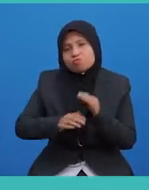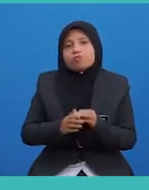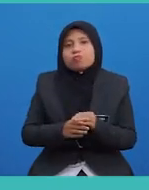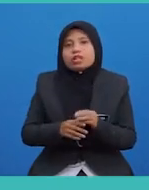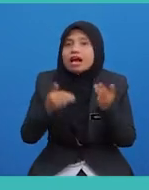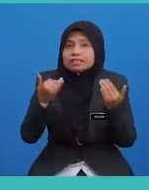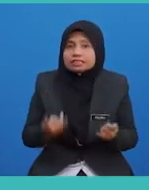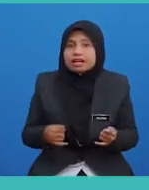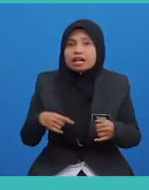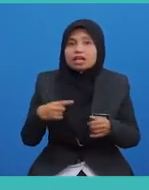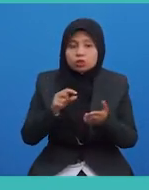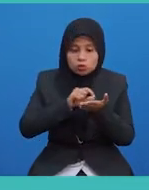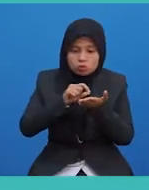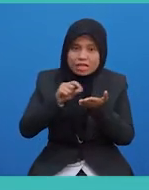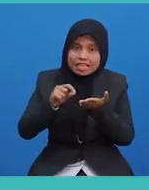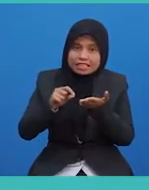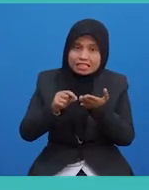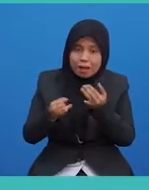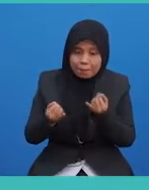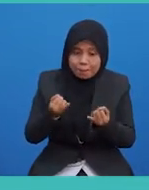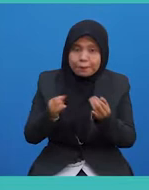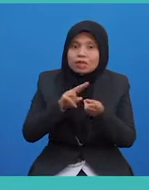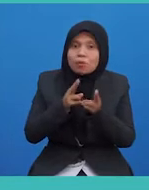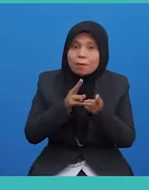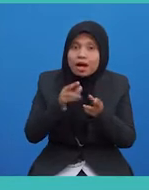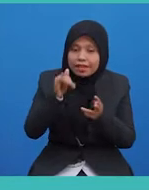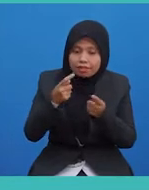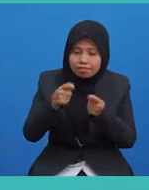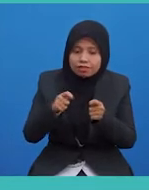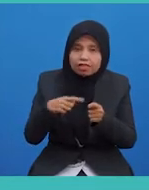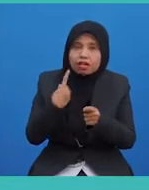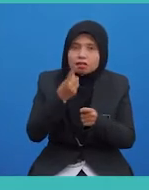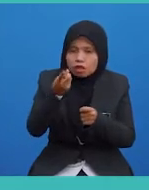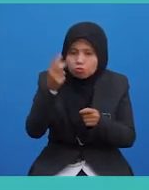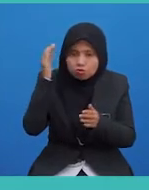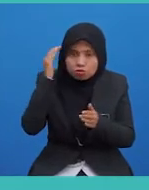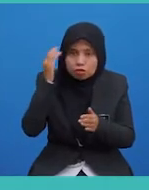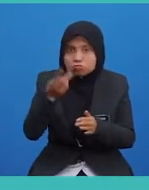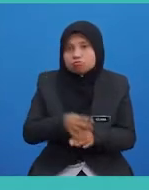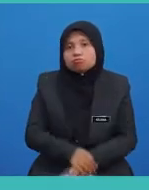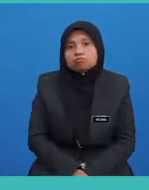Sekarang, cuba kamu tulis analisis perubahan-perubahan yang telah kamu kenal pasti.